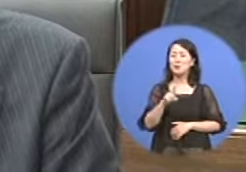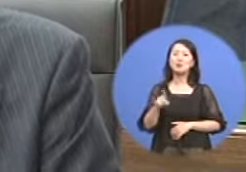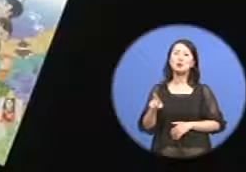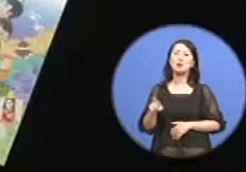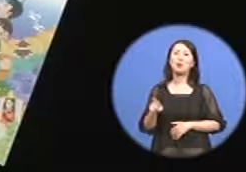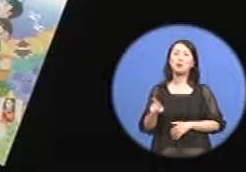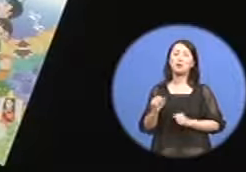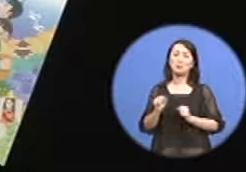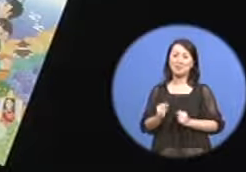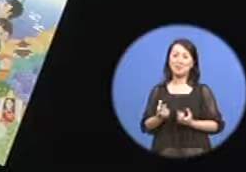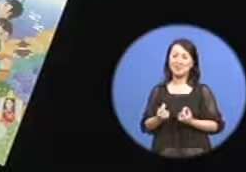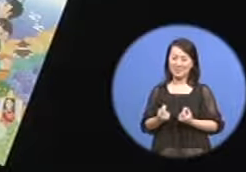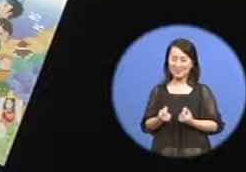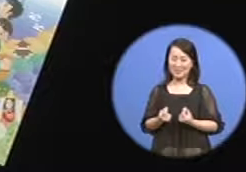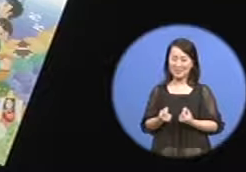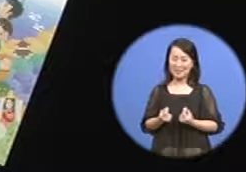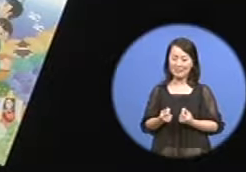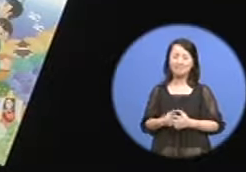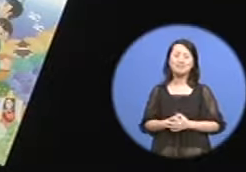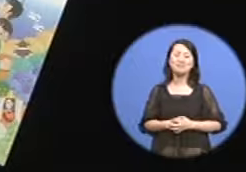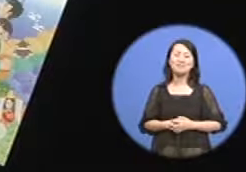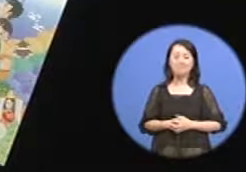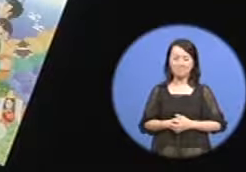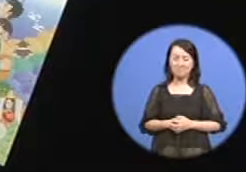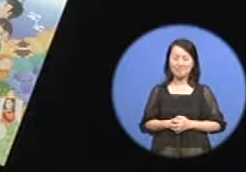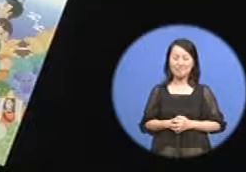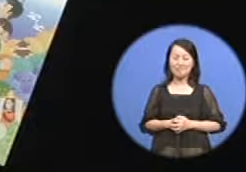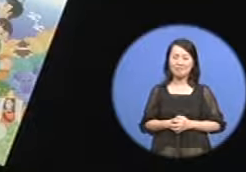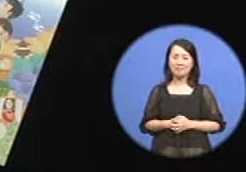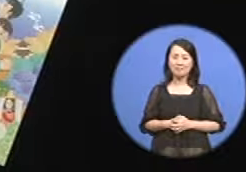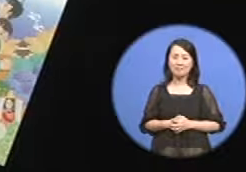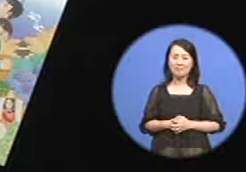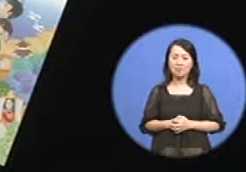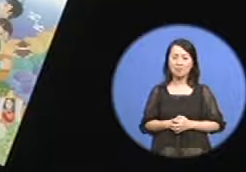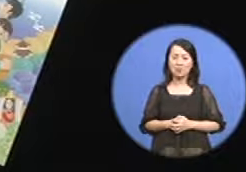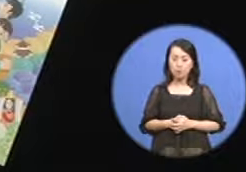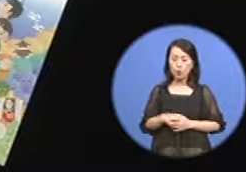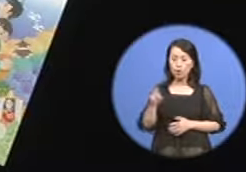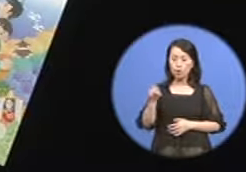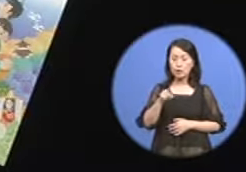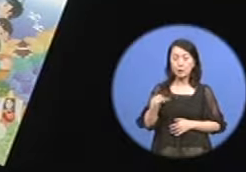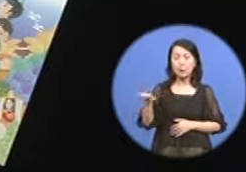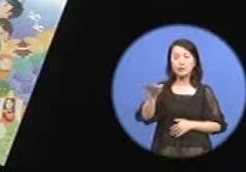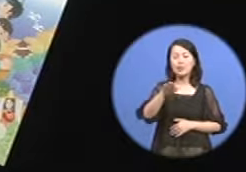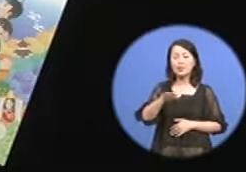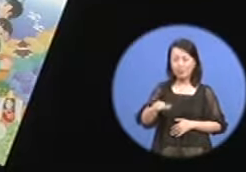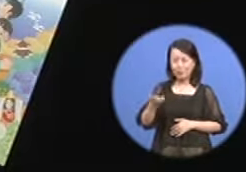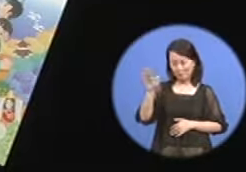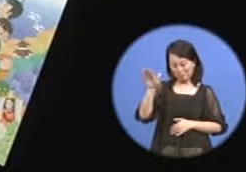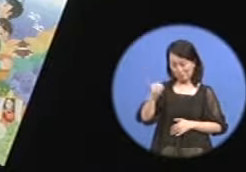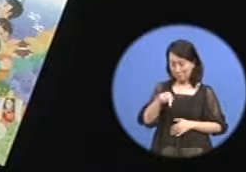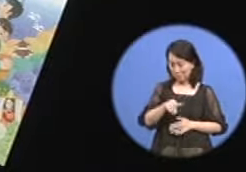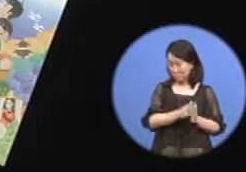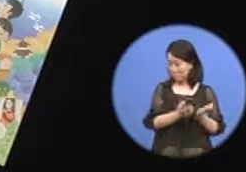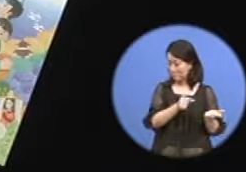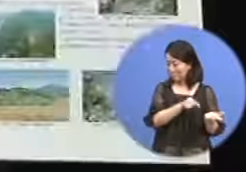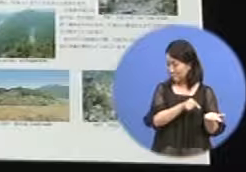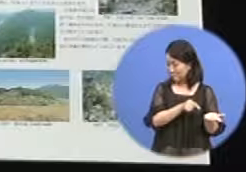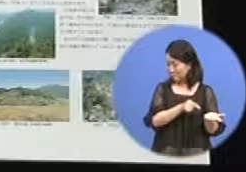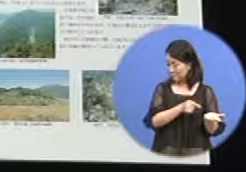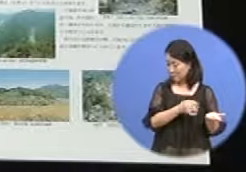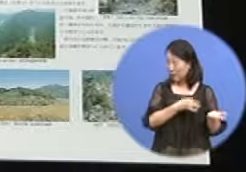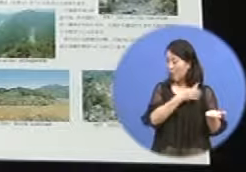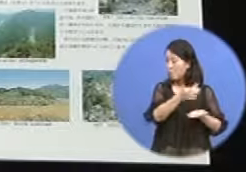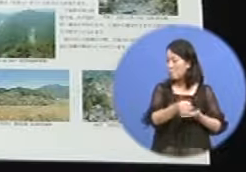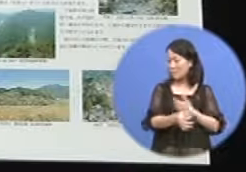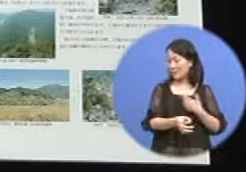いるんです、 はいはい、 一番知らないのがその言ってる人なんですね。 そうですね、 でそういう人にはですね、はい、ちょっとよっととこれ市販してますからこ